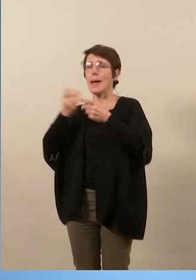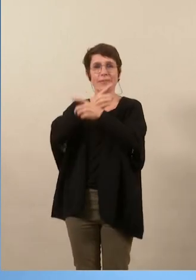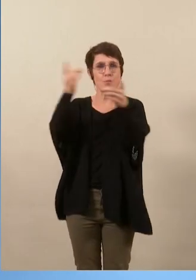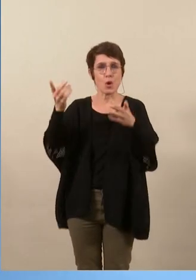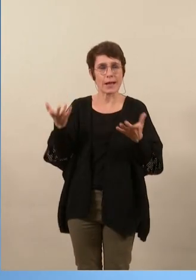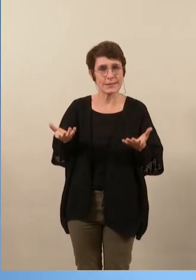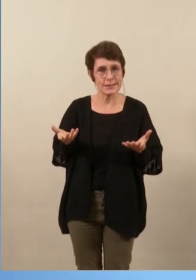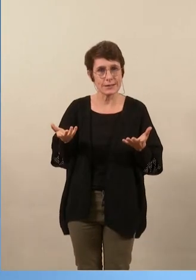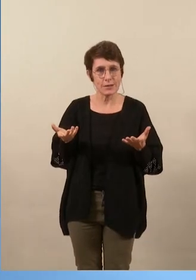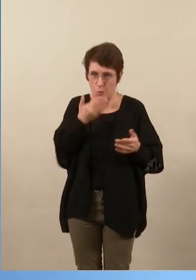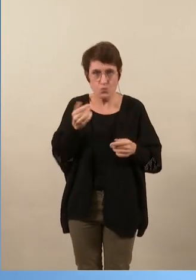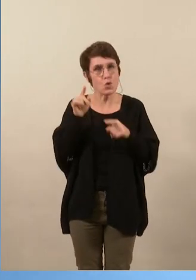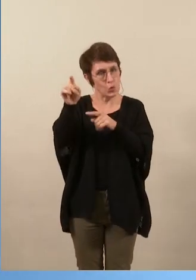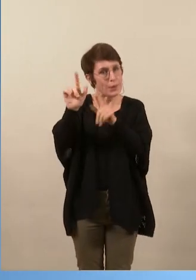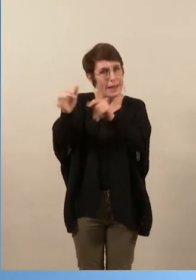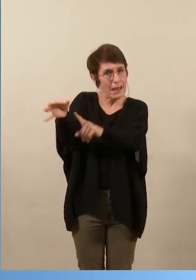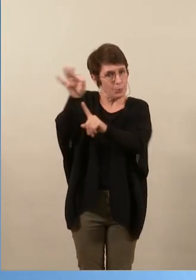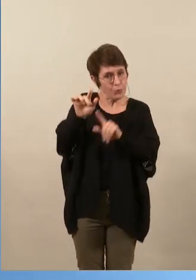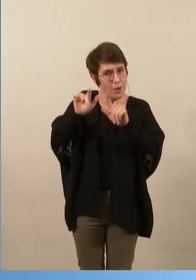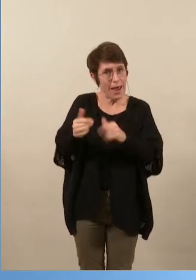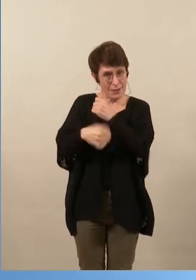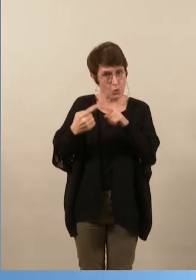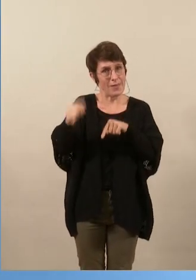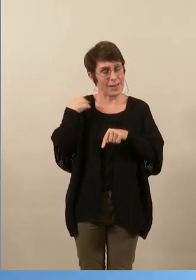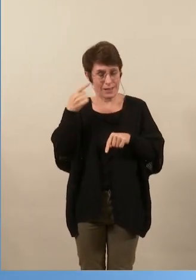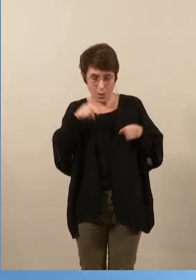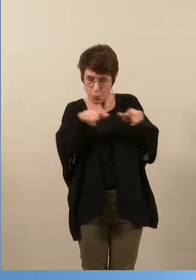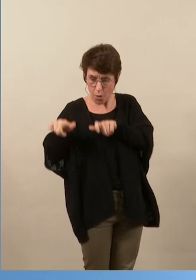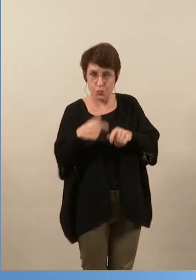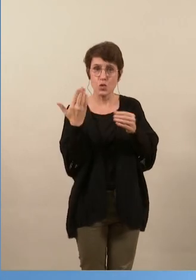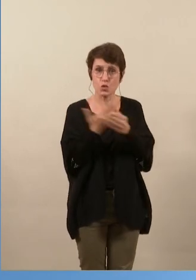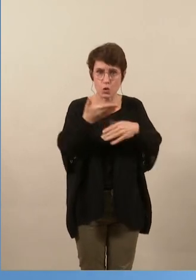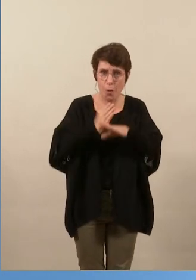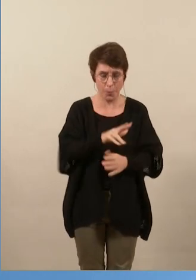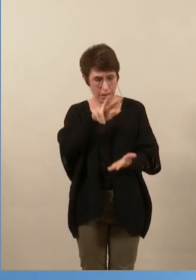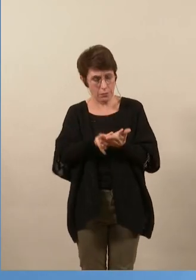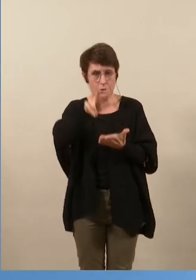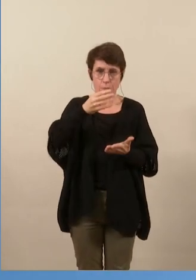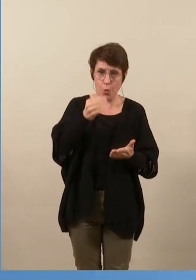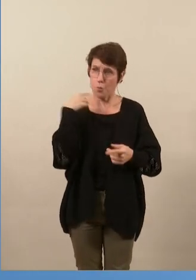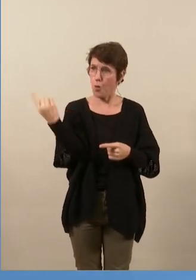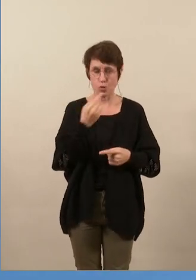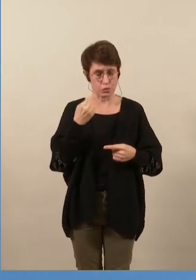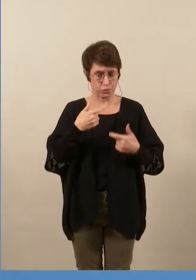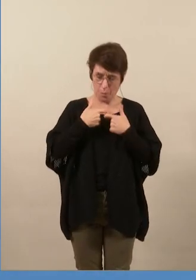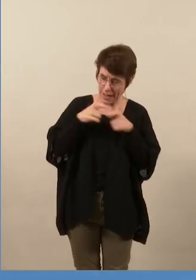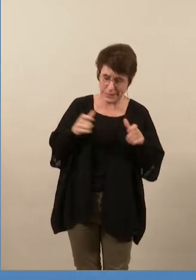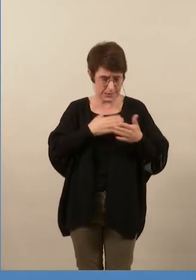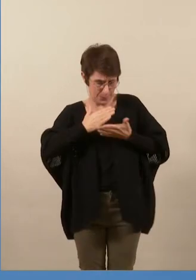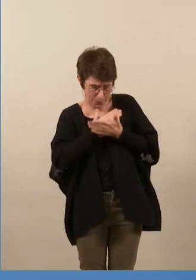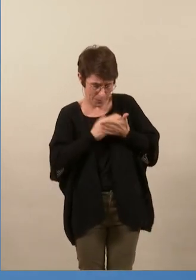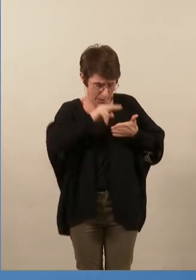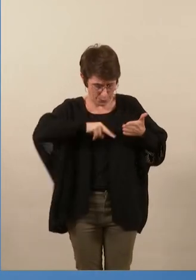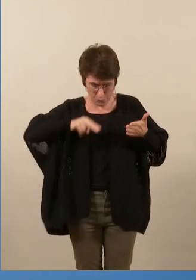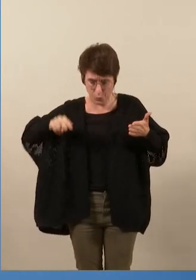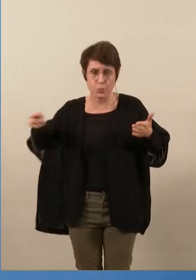présente la semaine dernière pour veiller à ce que les documents soi prêt pour que tous les conseillers municipaux puissent avoir accès au documents qui permettent de préparer ce conseil